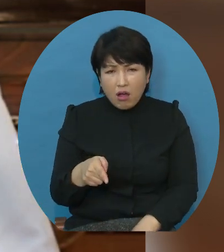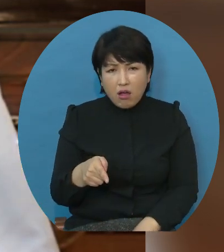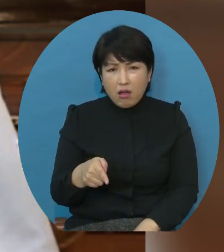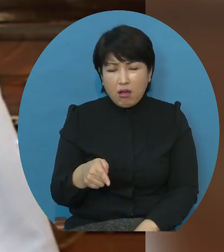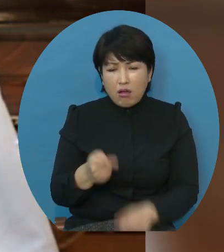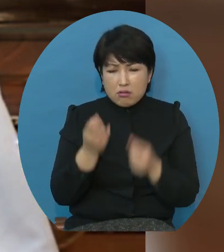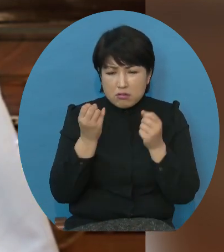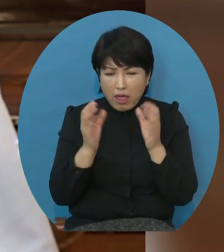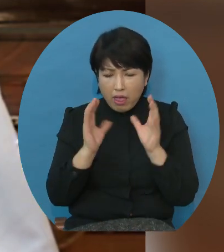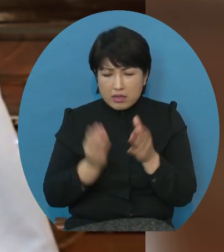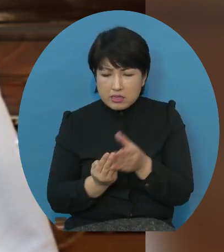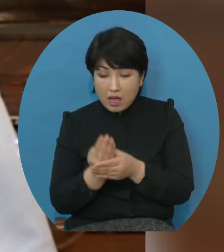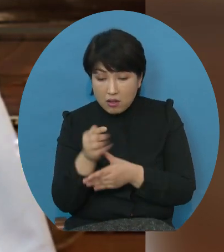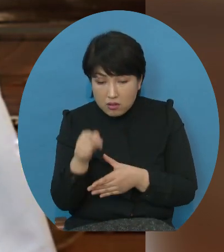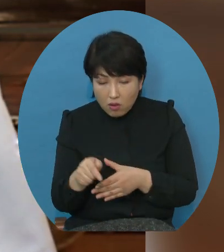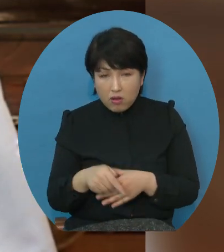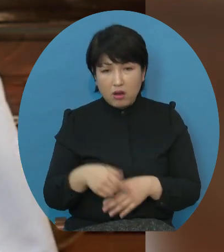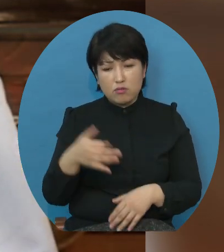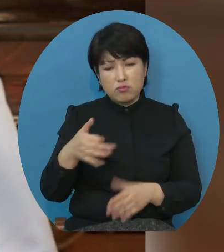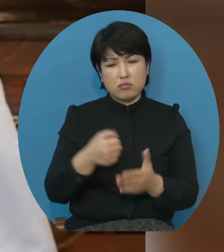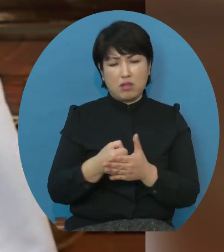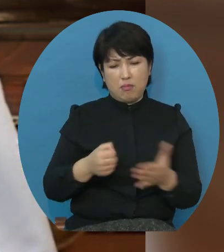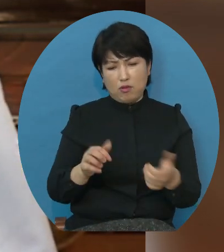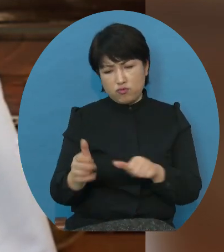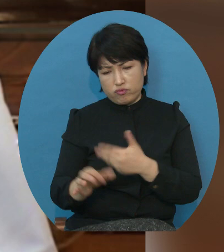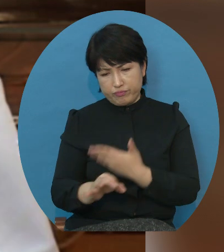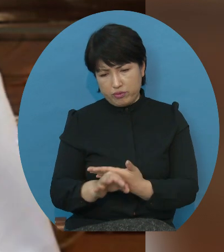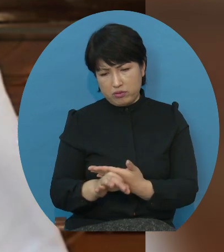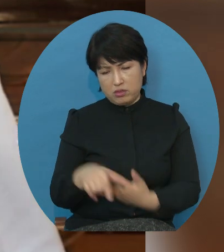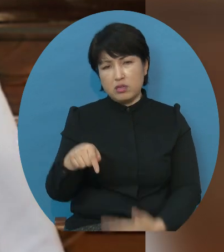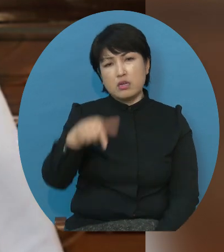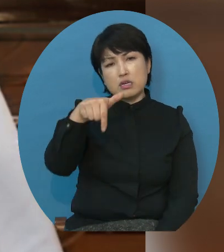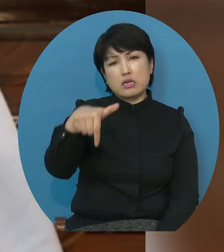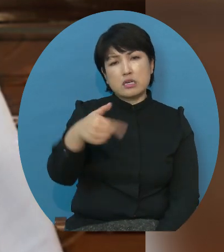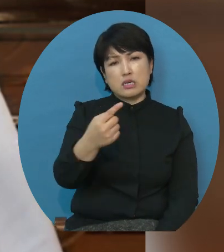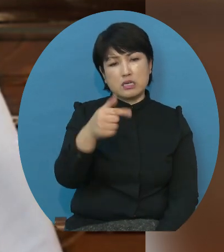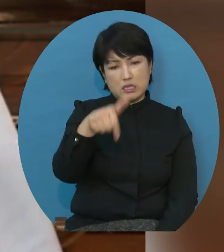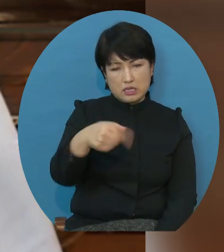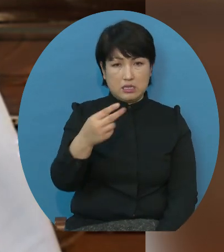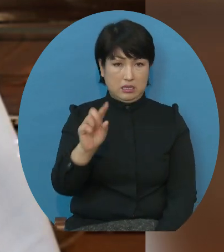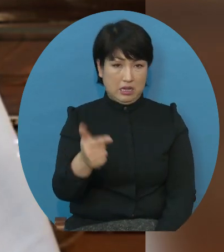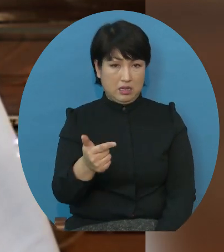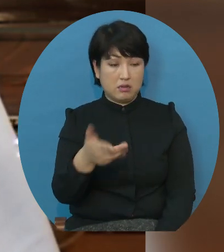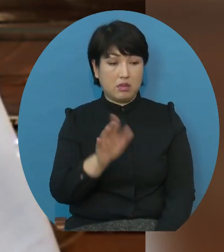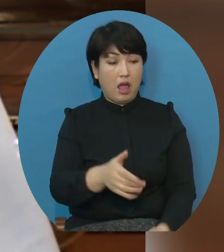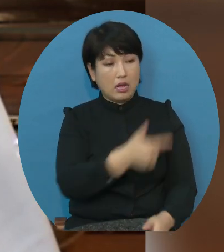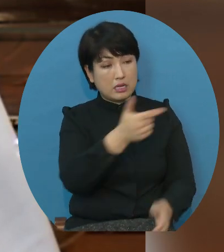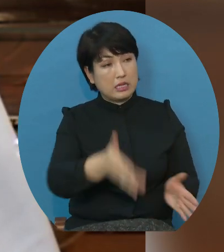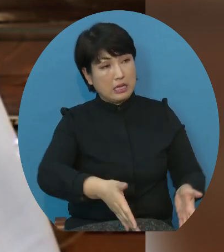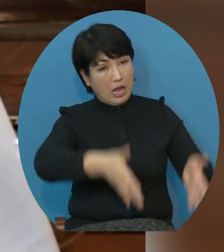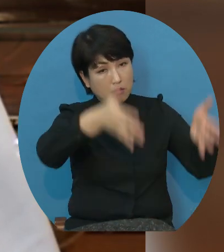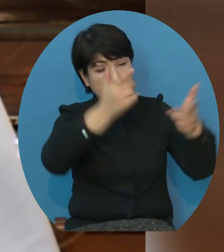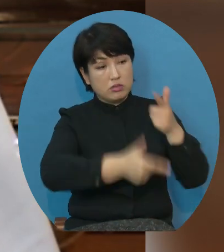죽게 만드는 것은 극단 해야되요 그럼 이 되도록 하는 것은 좀더